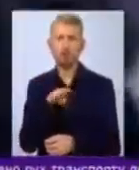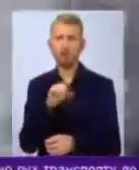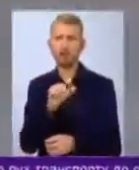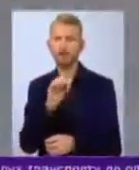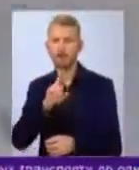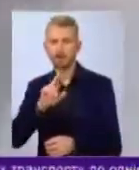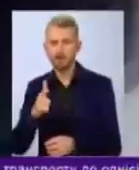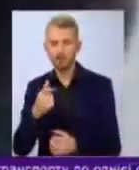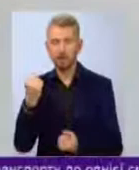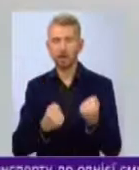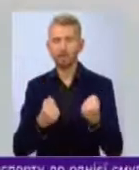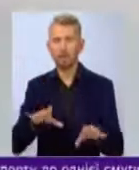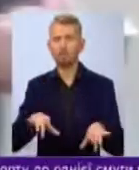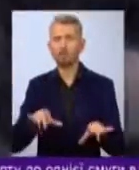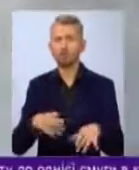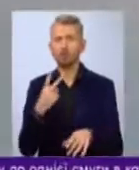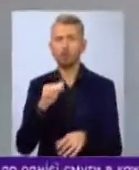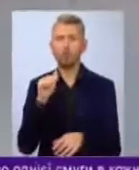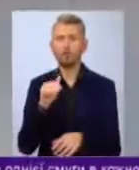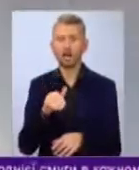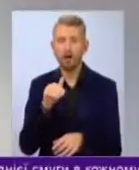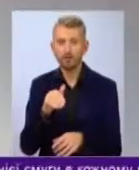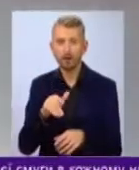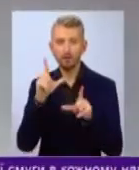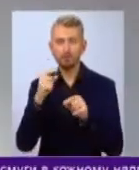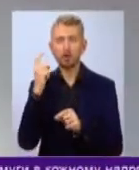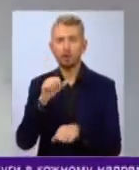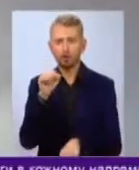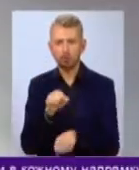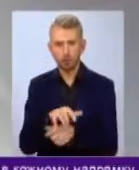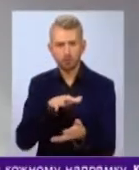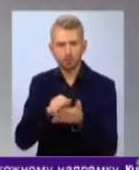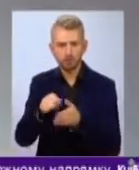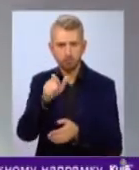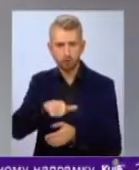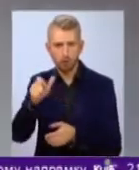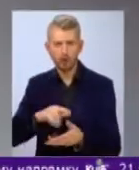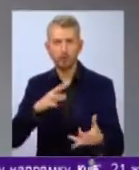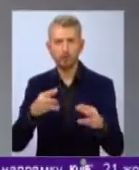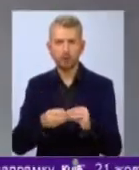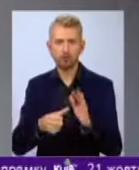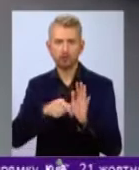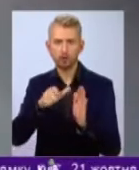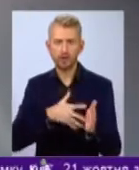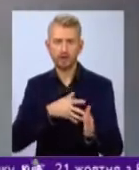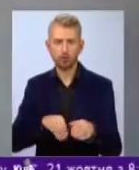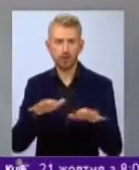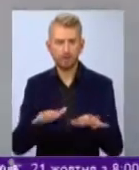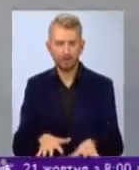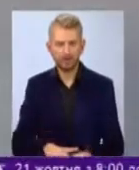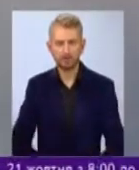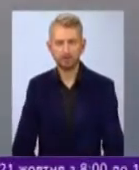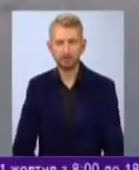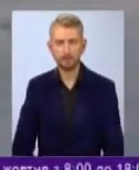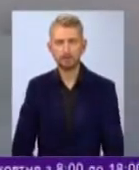джипу 2 травня виїхав на трамвайну зупинку і збив пішоходів. У результаті ДТП шестеро людей загинули на місці. Надія